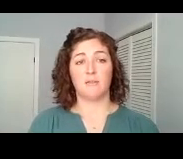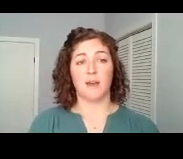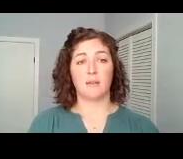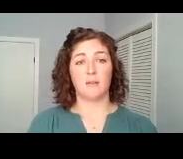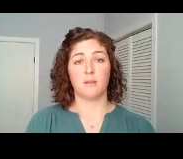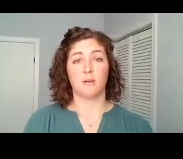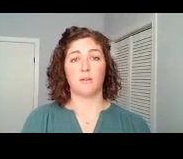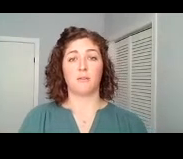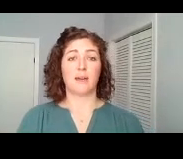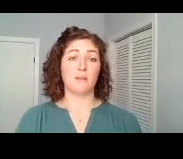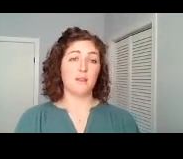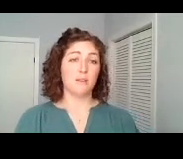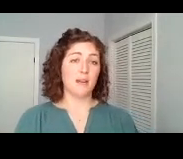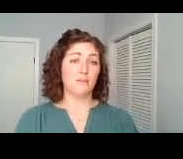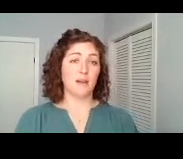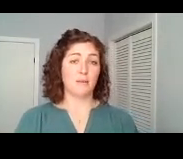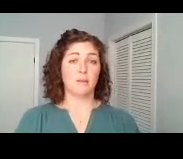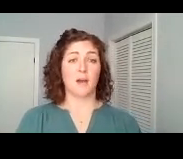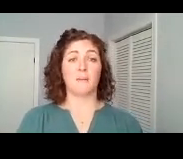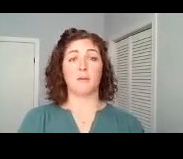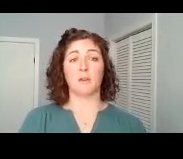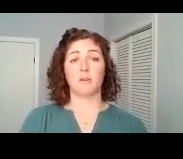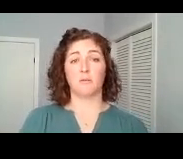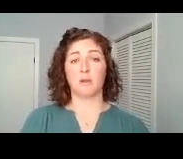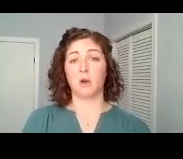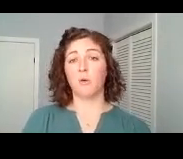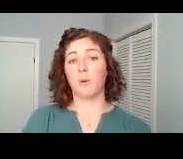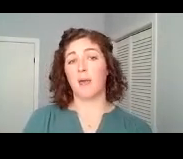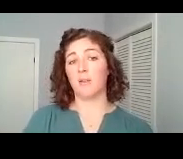Comment est-ce qu'on peut gérer les effets secondaires du vaccin?